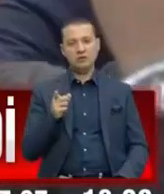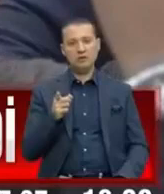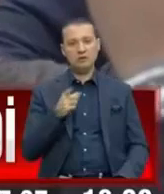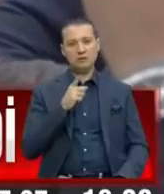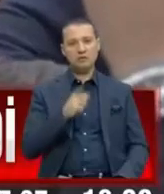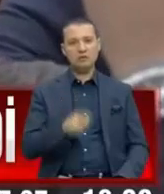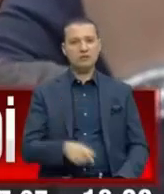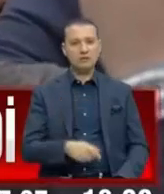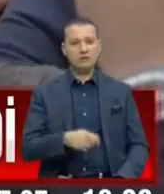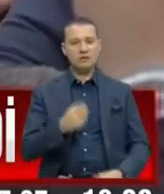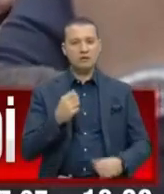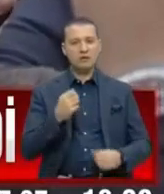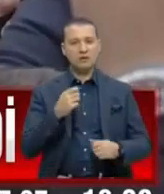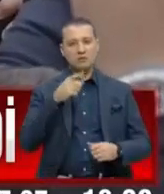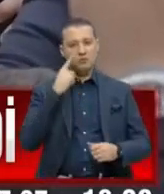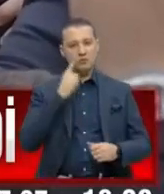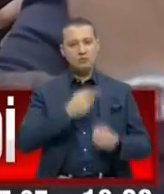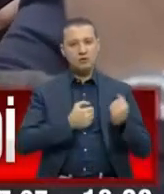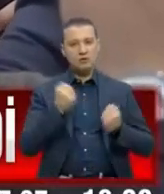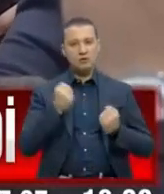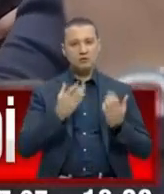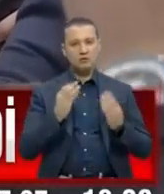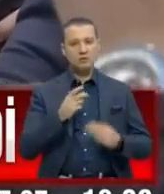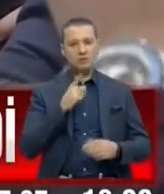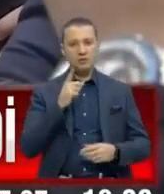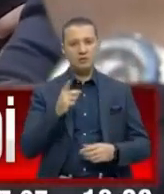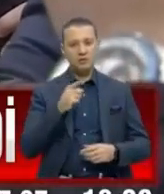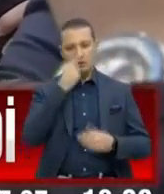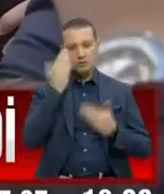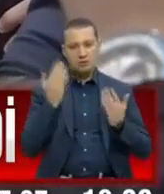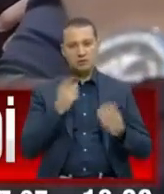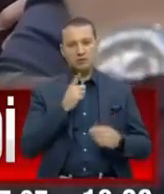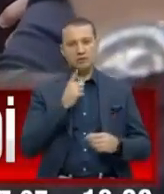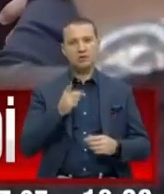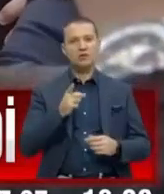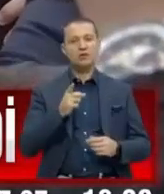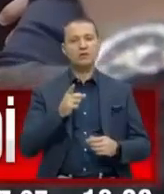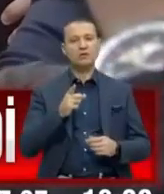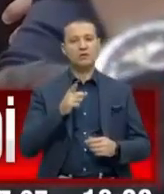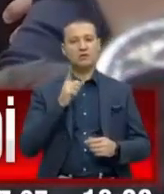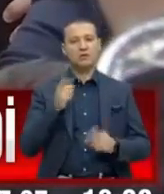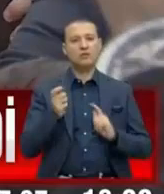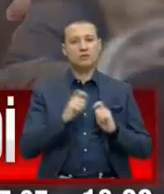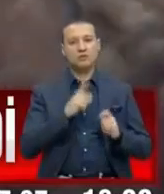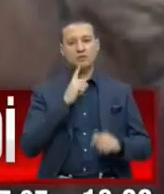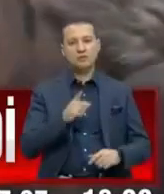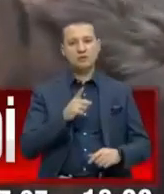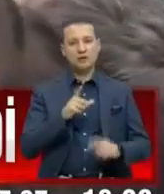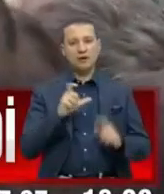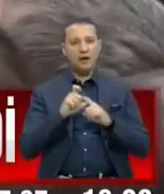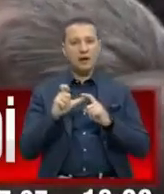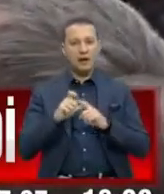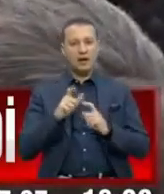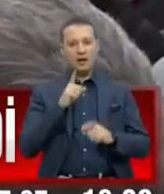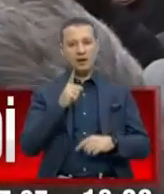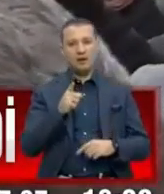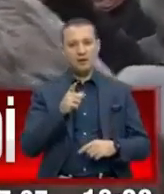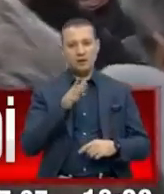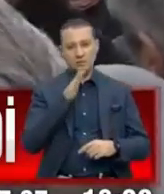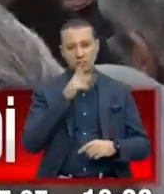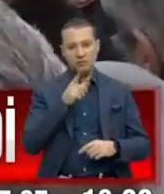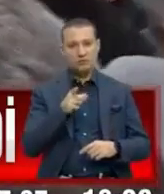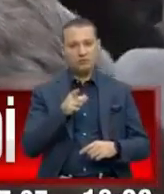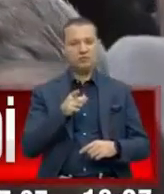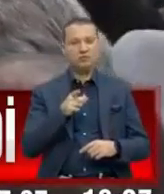Evet efendim. Makam otomobili olarak inşallah onu da kullanacağız. Malum.